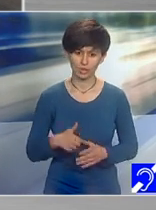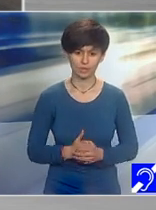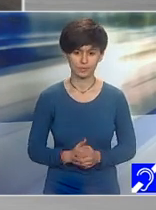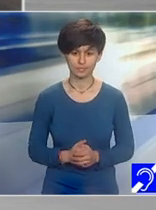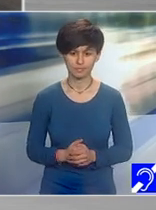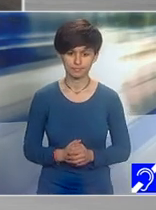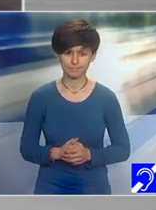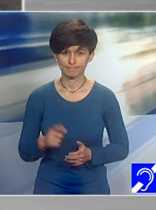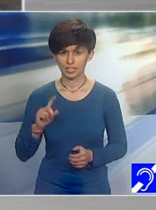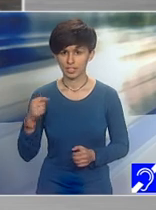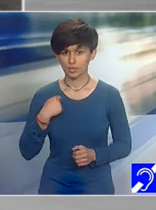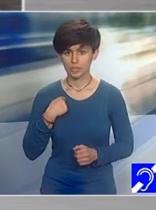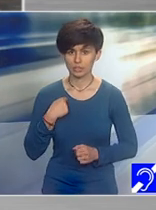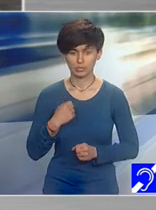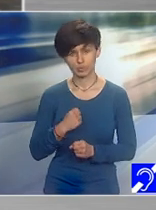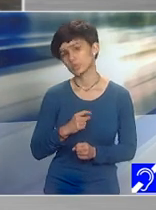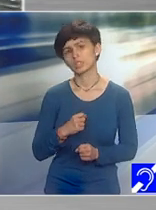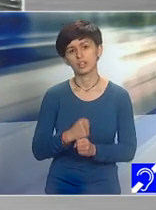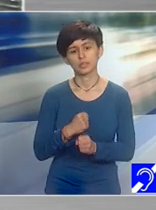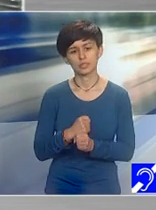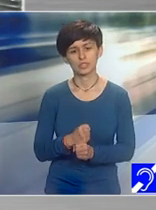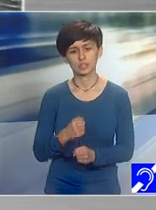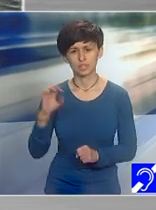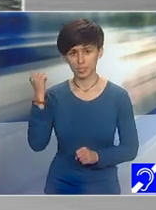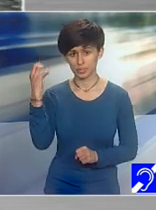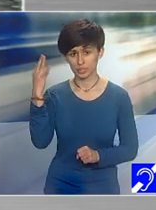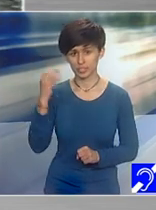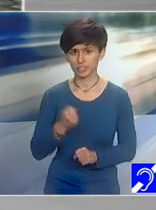N-am făcut politică niciodată. După cariera de sportiv,